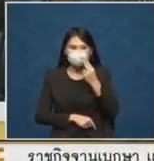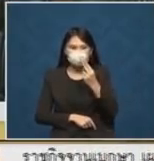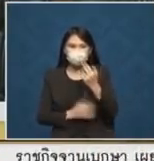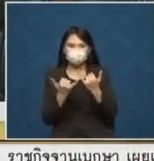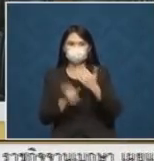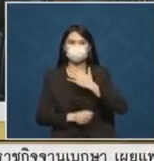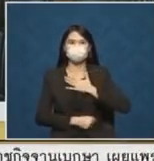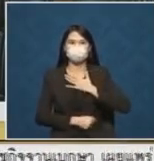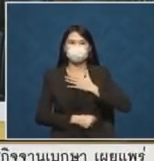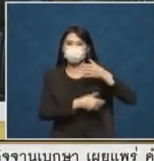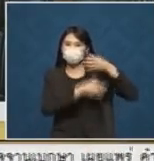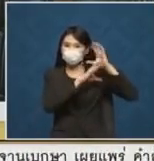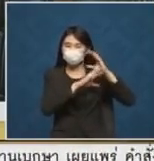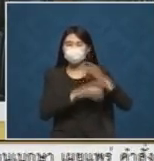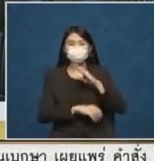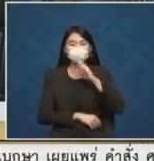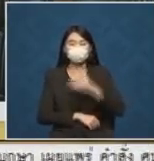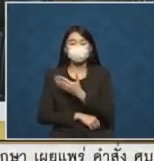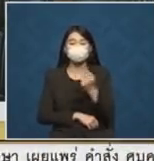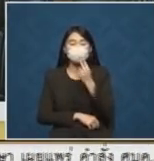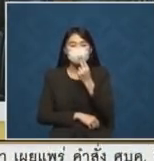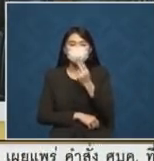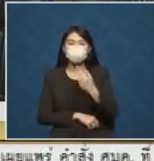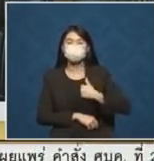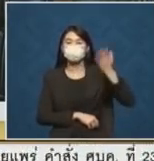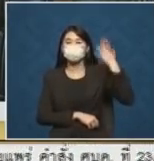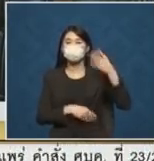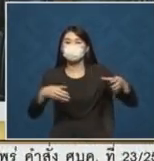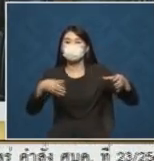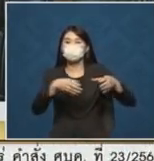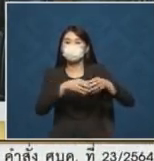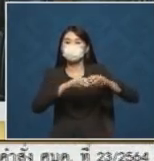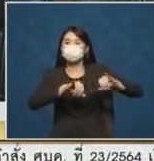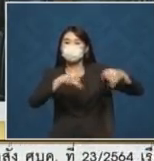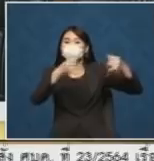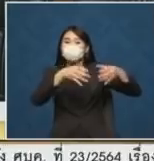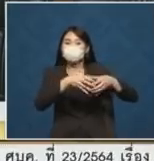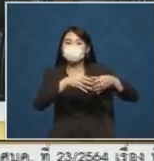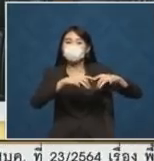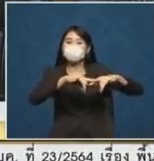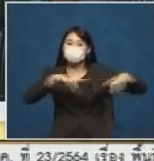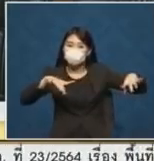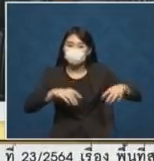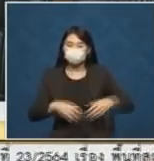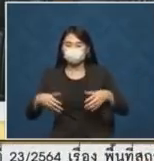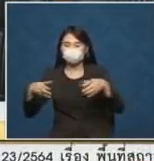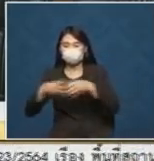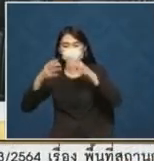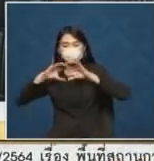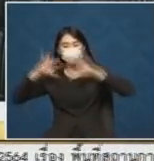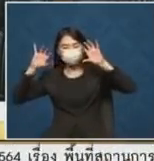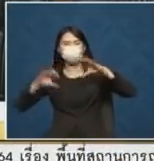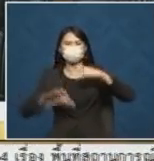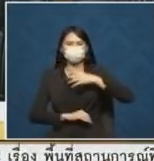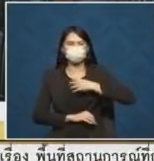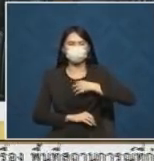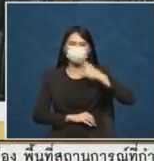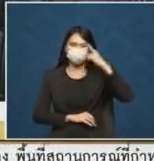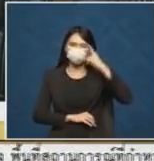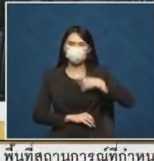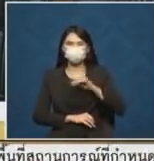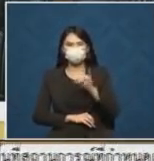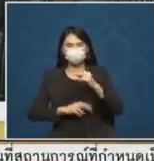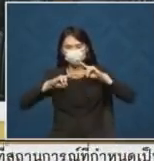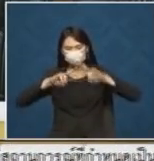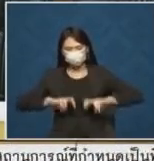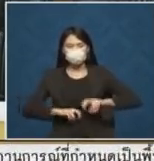ยเสียน้ำเสียไฟ11ผ่านไป11นาที11:39ให้แสดงบัตรกดบัตรแทน